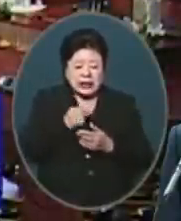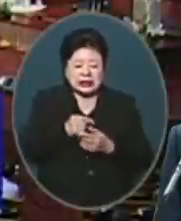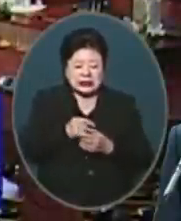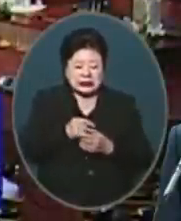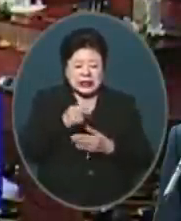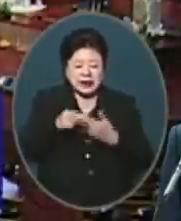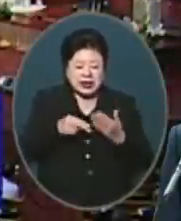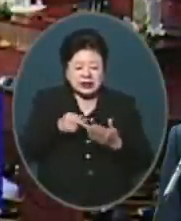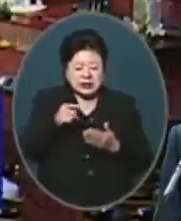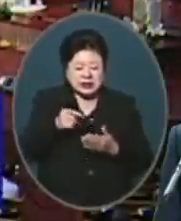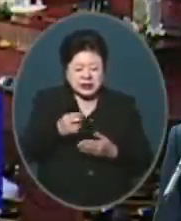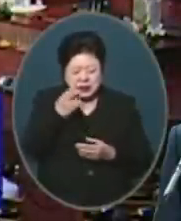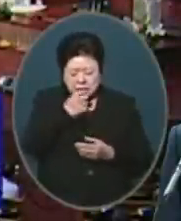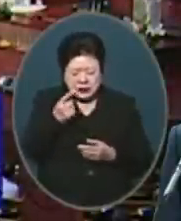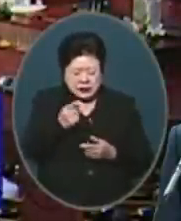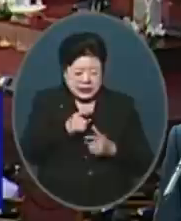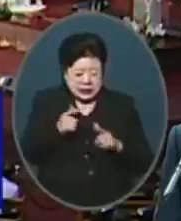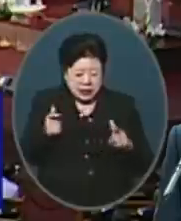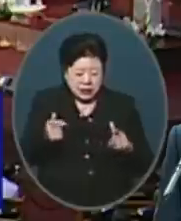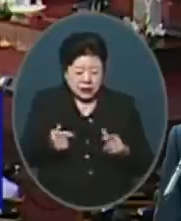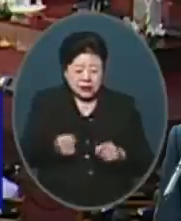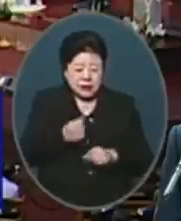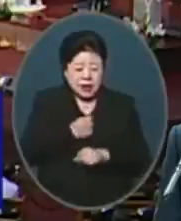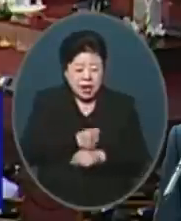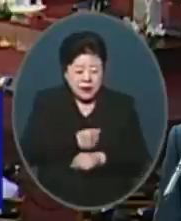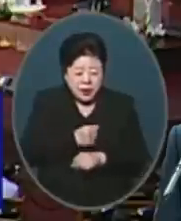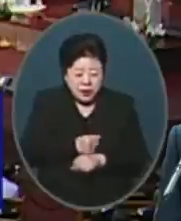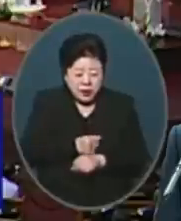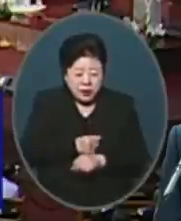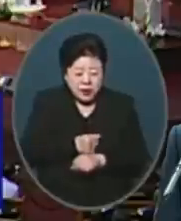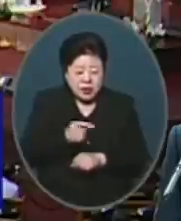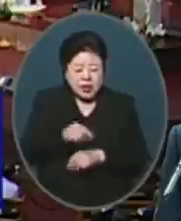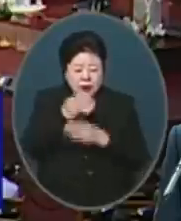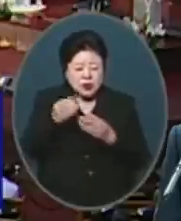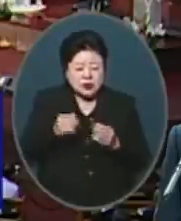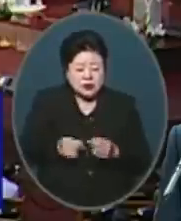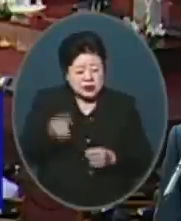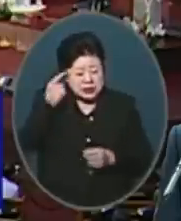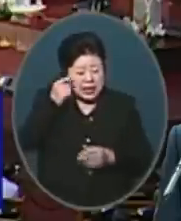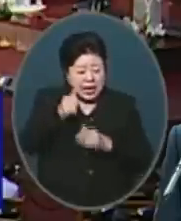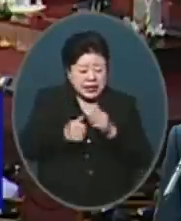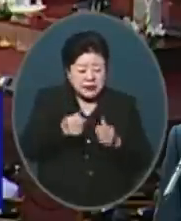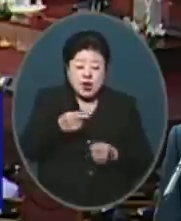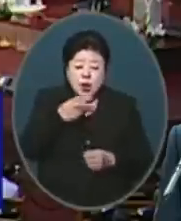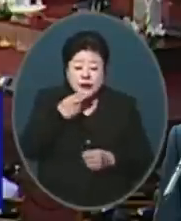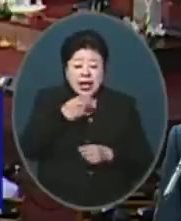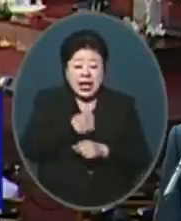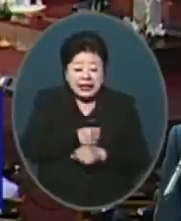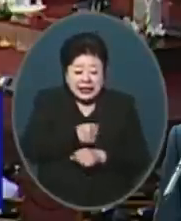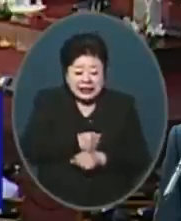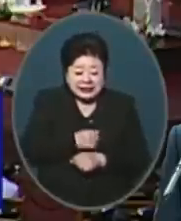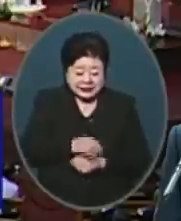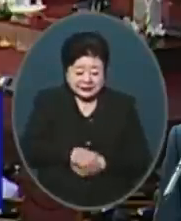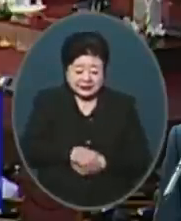야훼께서 이를 감찰하지 아니하신다며 그의 모든 사상에 하나님이 없다